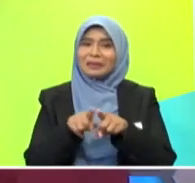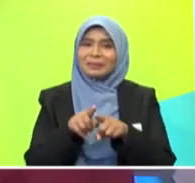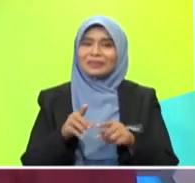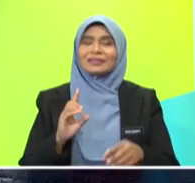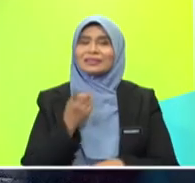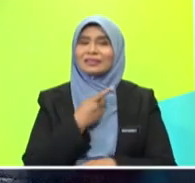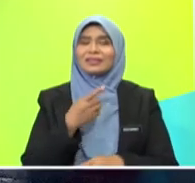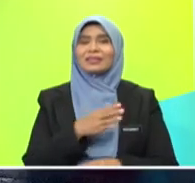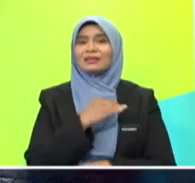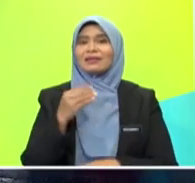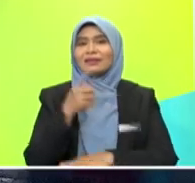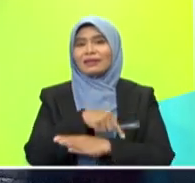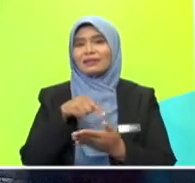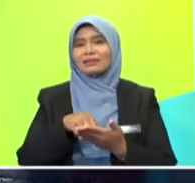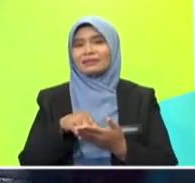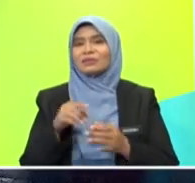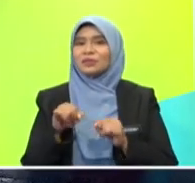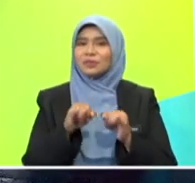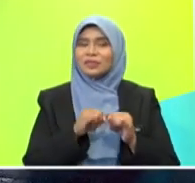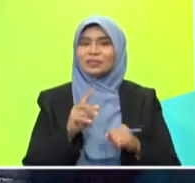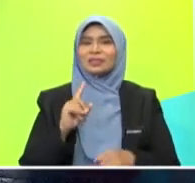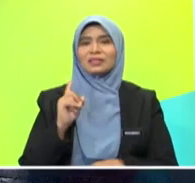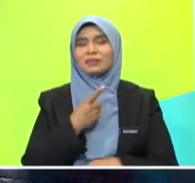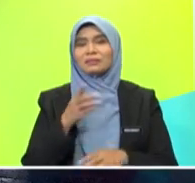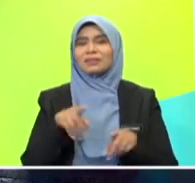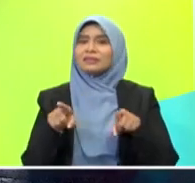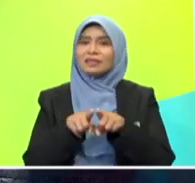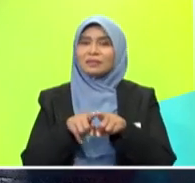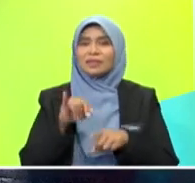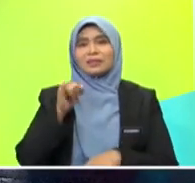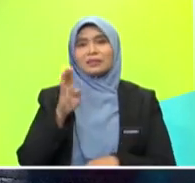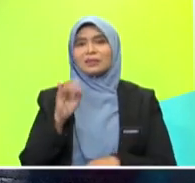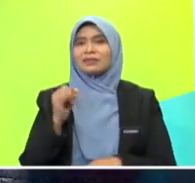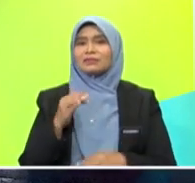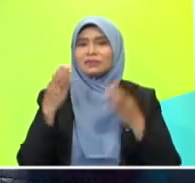dan hari ini kita juga ditemani oleh juru bahasa gitu yaitu